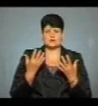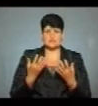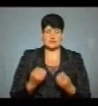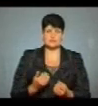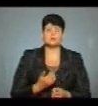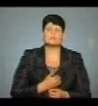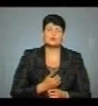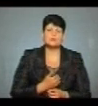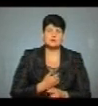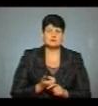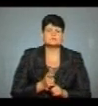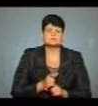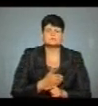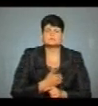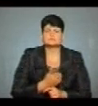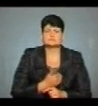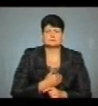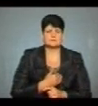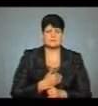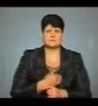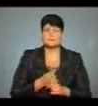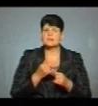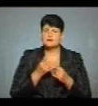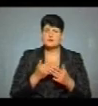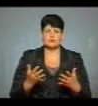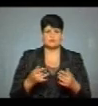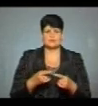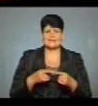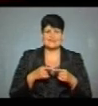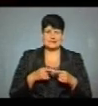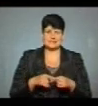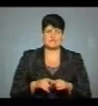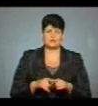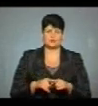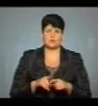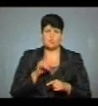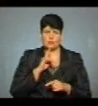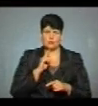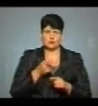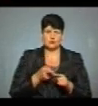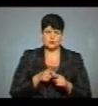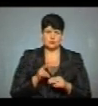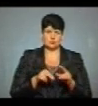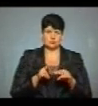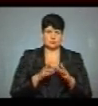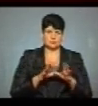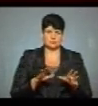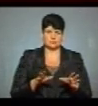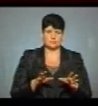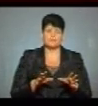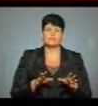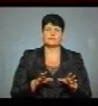ми бажали всіма силами, ми не можемо технологічно, поки ми цього не добудуємо,